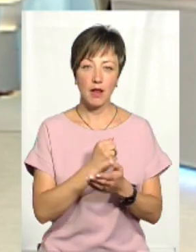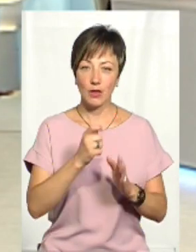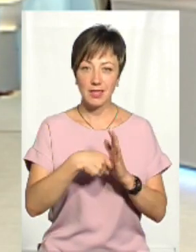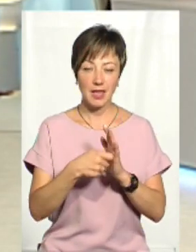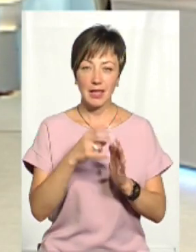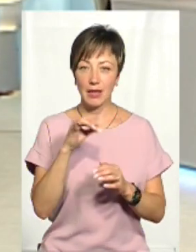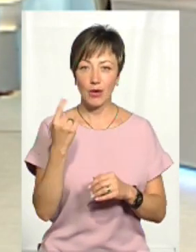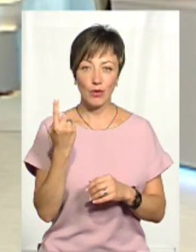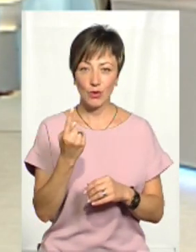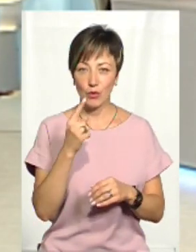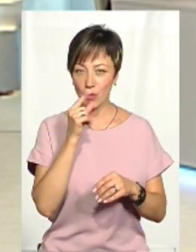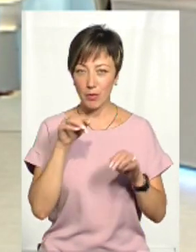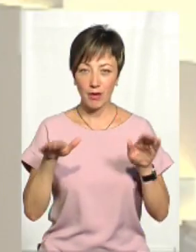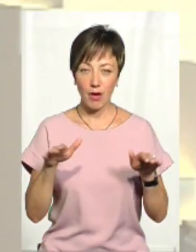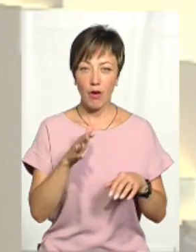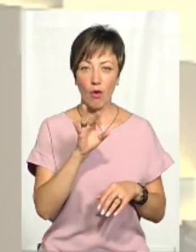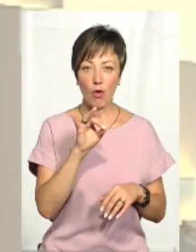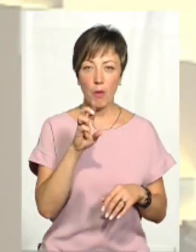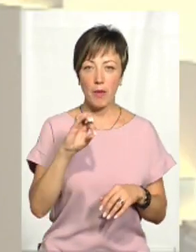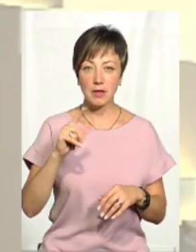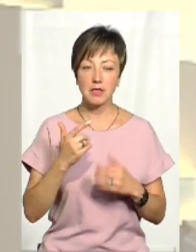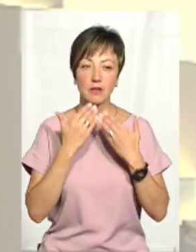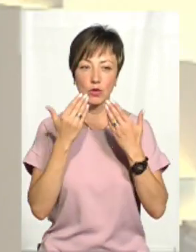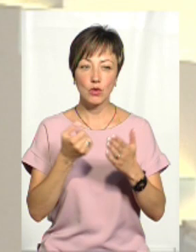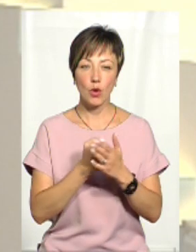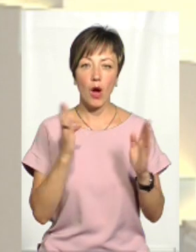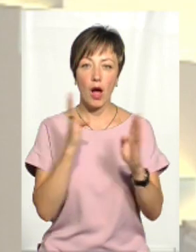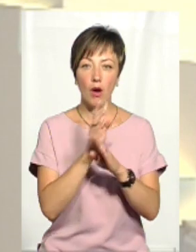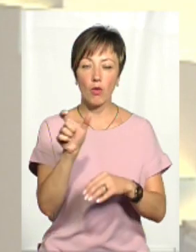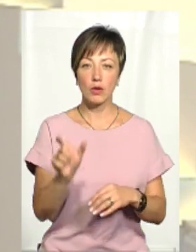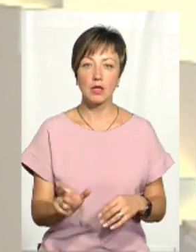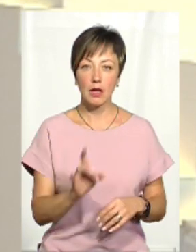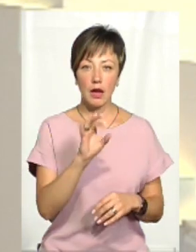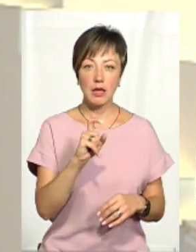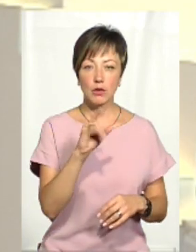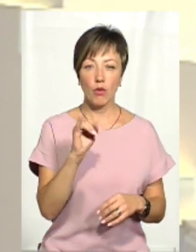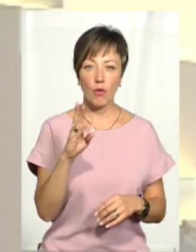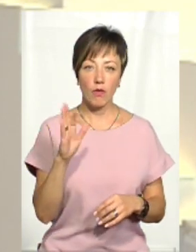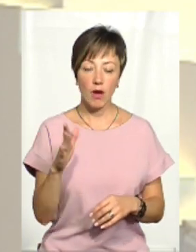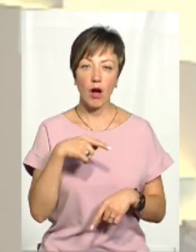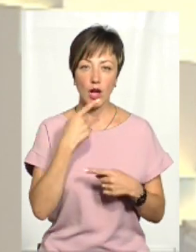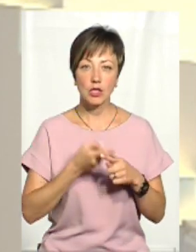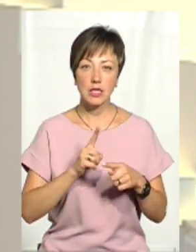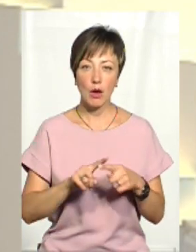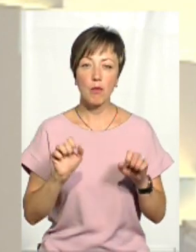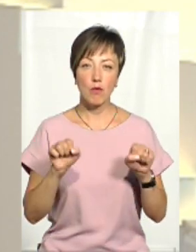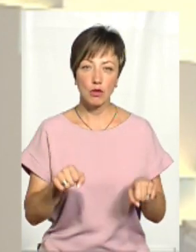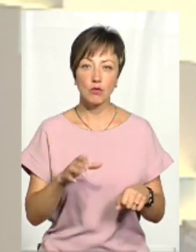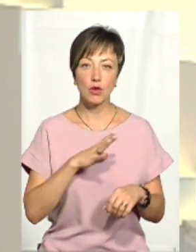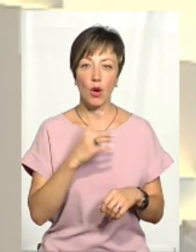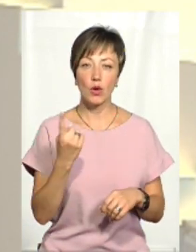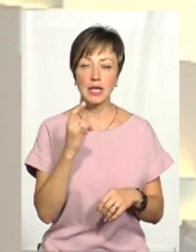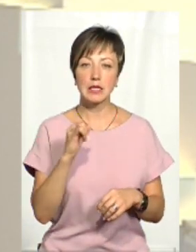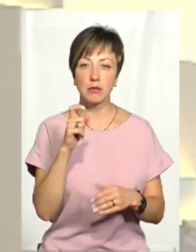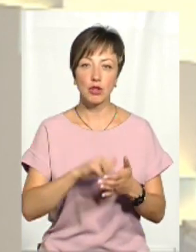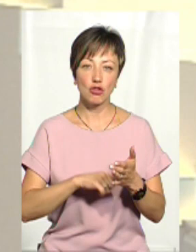зняти жодного горобця, і через це ми звернулися до еколога Юрія Резнікова, котрий каже, що це може якраз бути